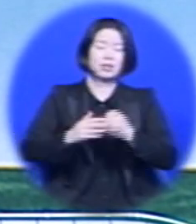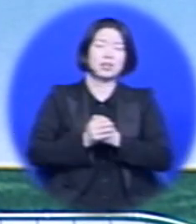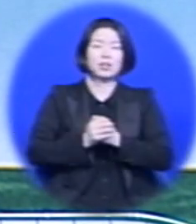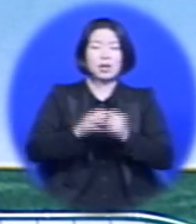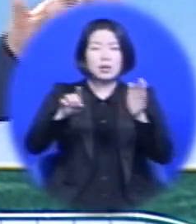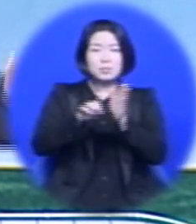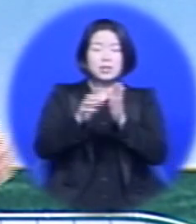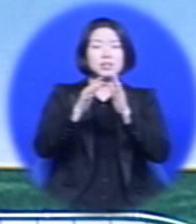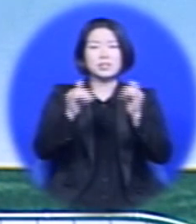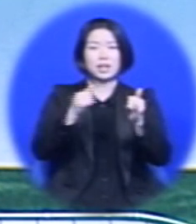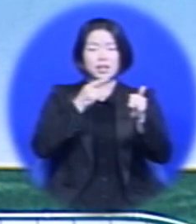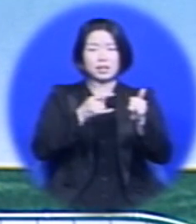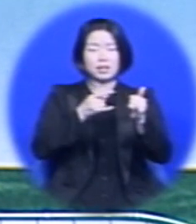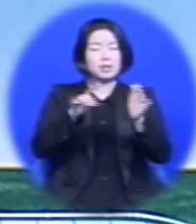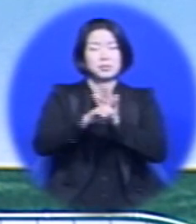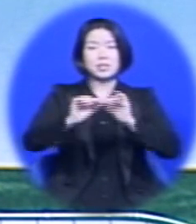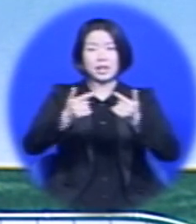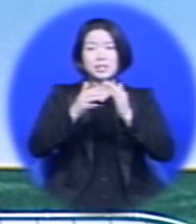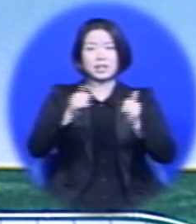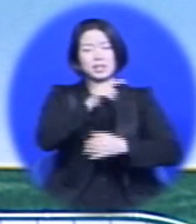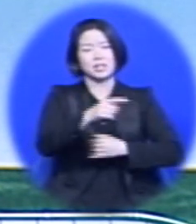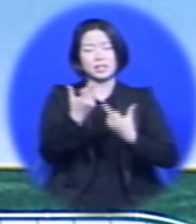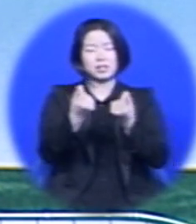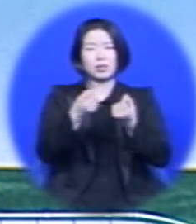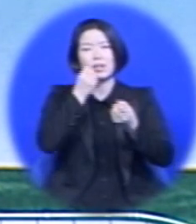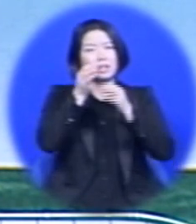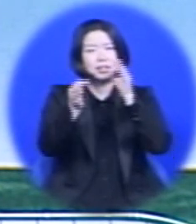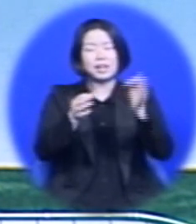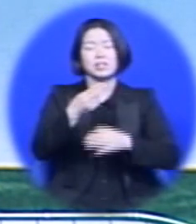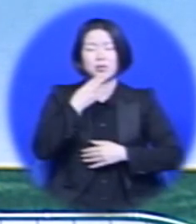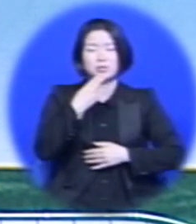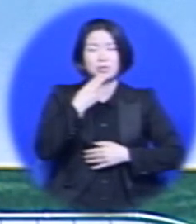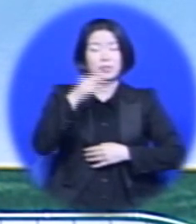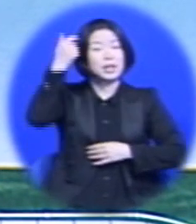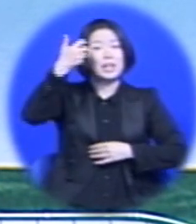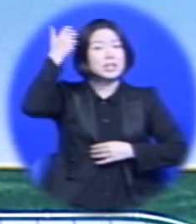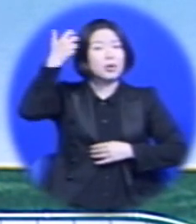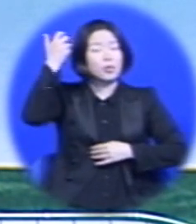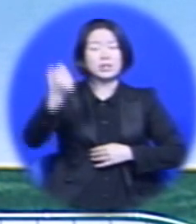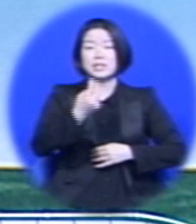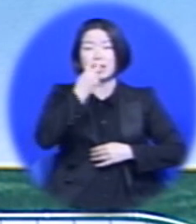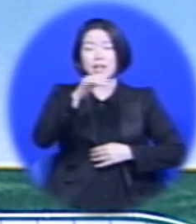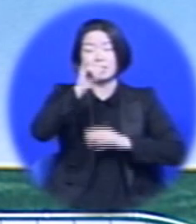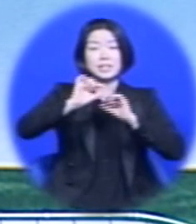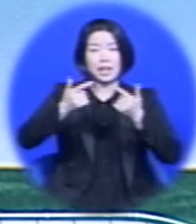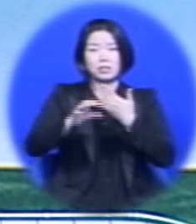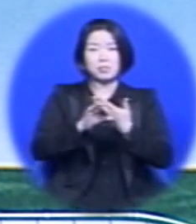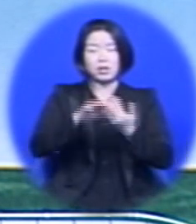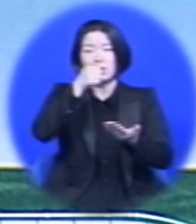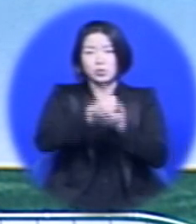불신자에게는 이런 탄식이 없습니다 영원히 살아 있는 사람이 아닌 경우에는 죄로 인한 이런